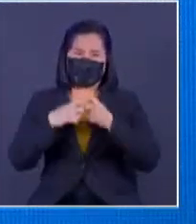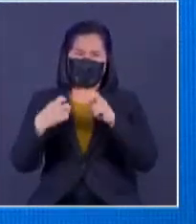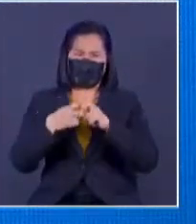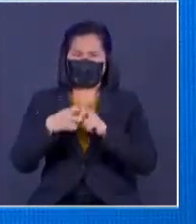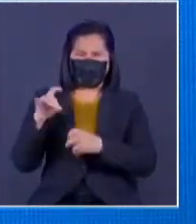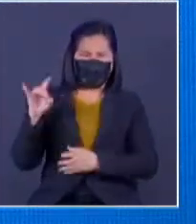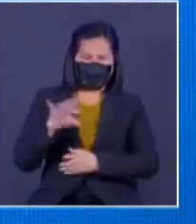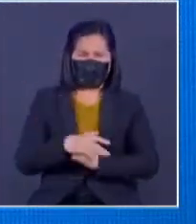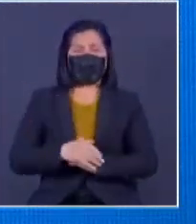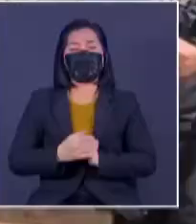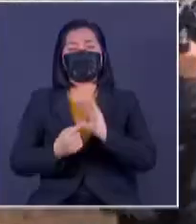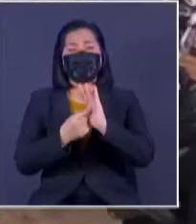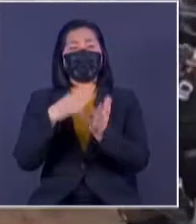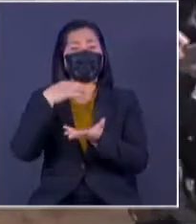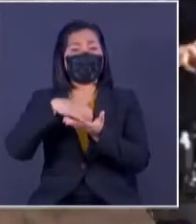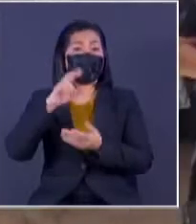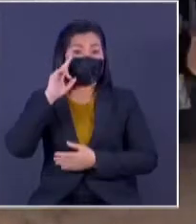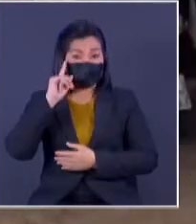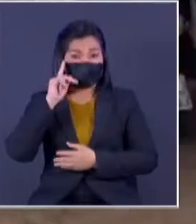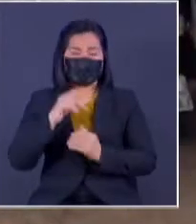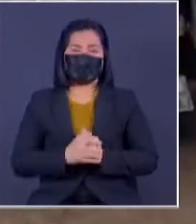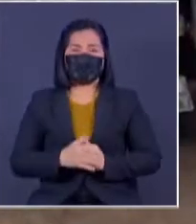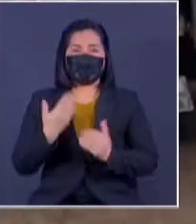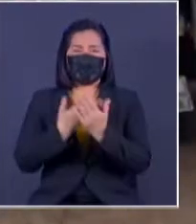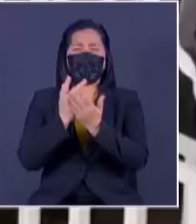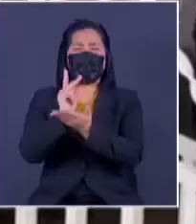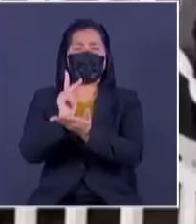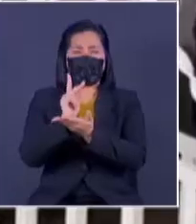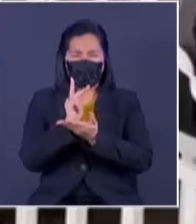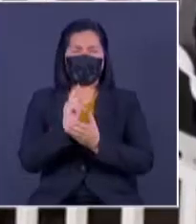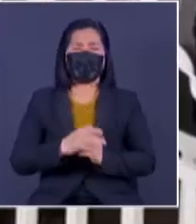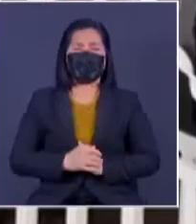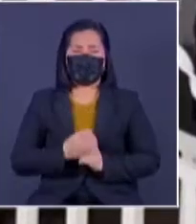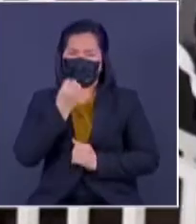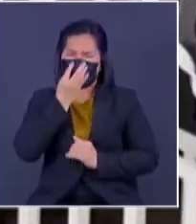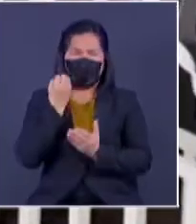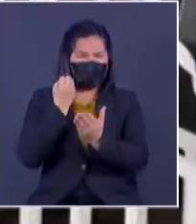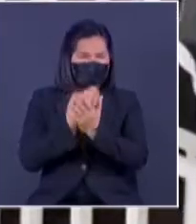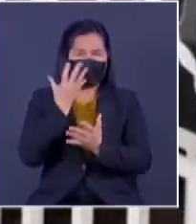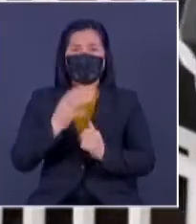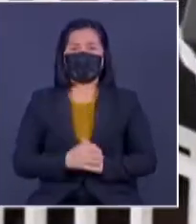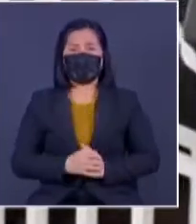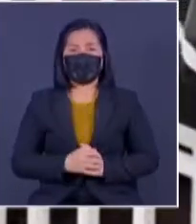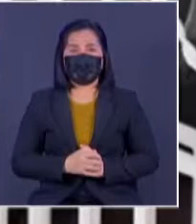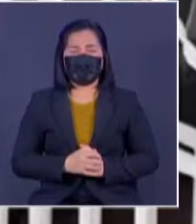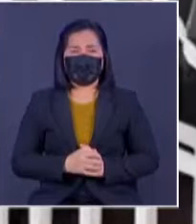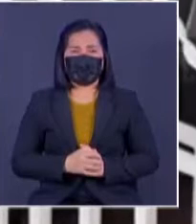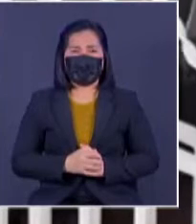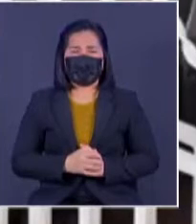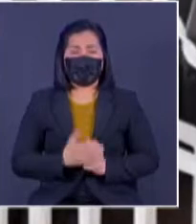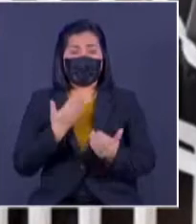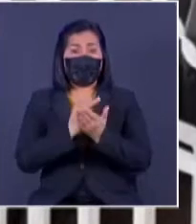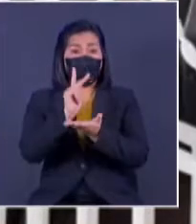เพราะว่าอย่างเคสนี้เนี่ยเป็นการกู้เงินผ่านทางออนไลน์แล้วดอกเบี้ยเนี่ยโหดครับเขาหักดอกเบี้ยก่อนเล